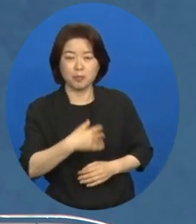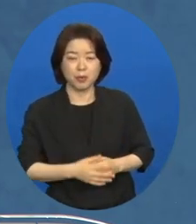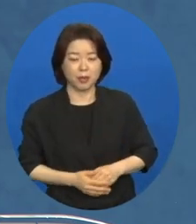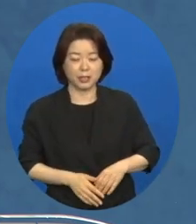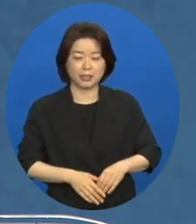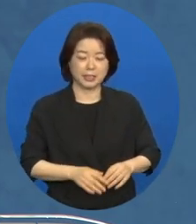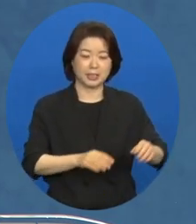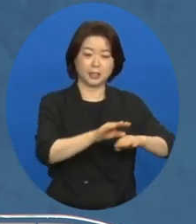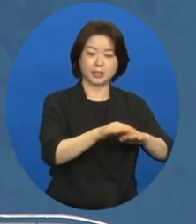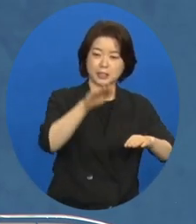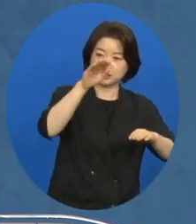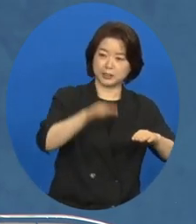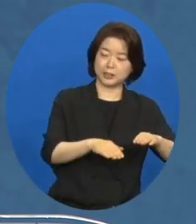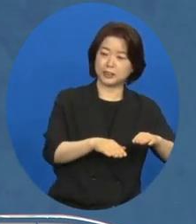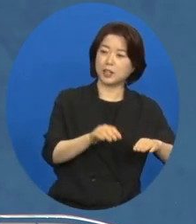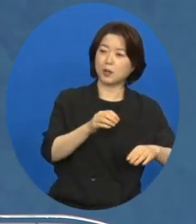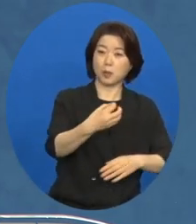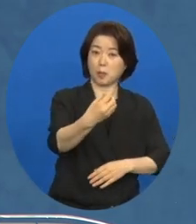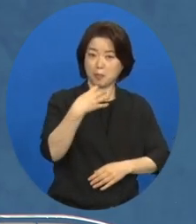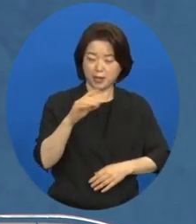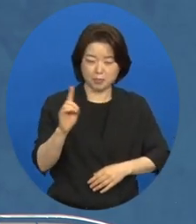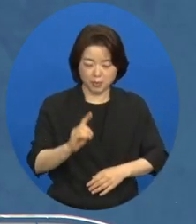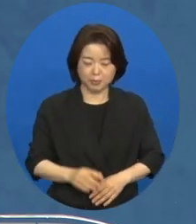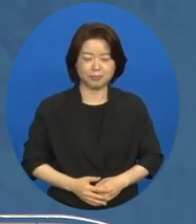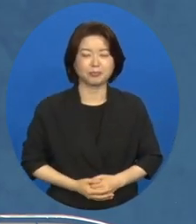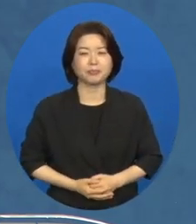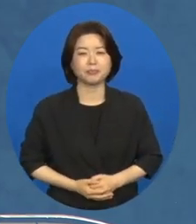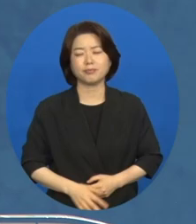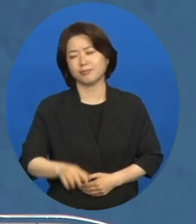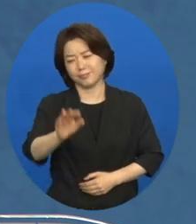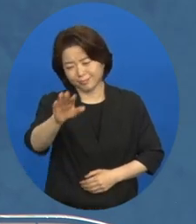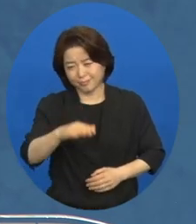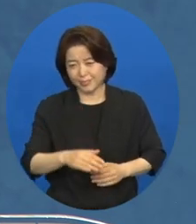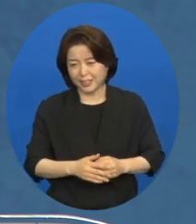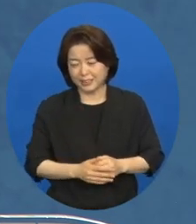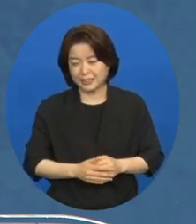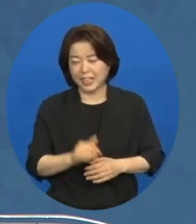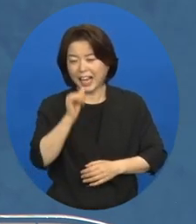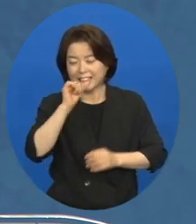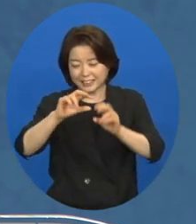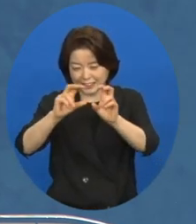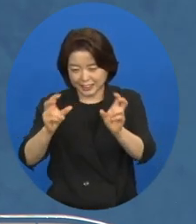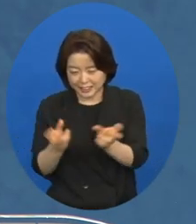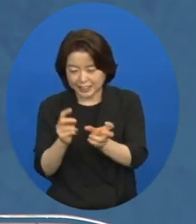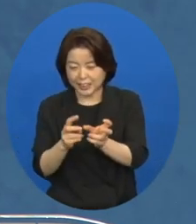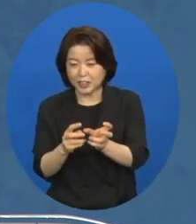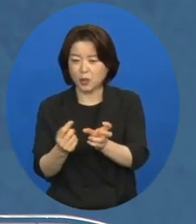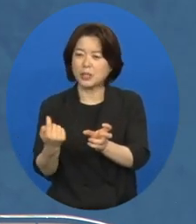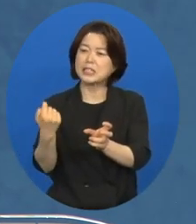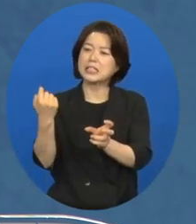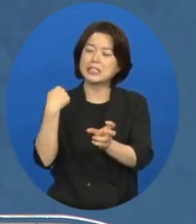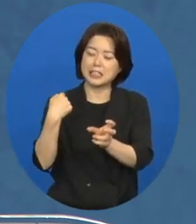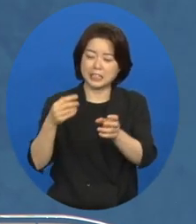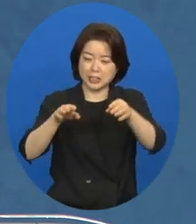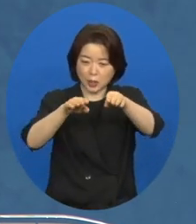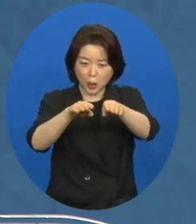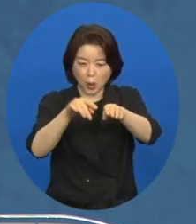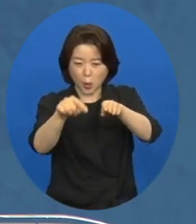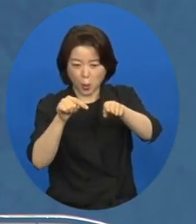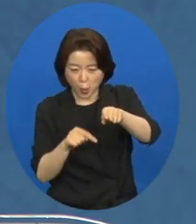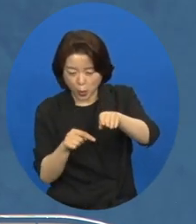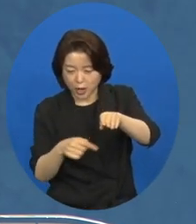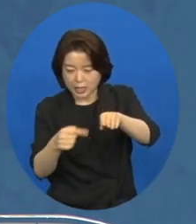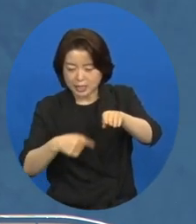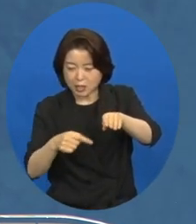문을 내리시면서 이렇게 말씀하시더라고요. 아유, 그 체인을 뒤에다 달면 어떡해요? 앞에다